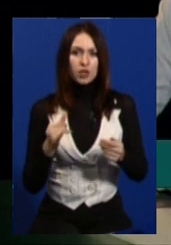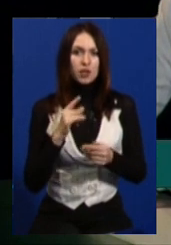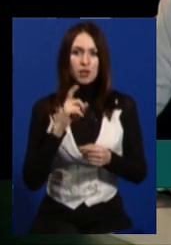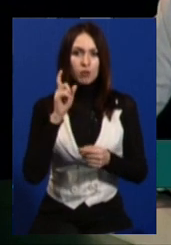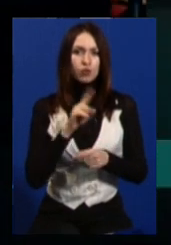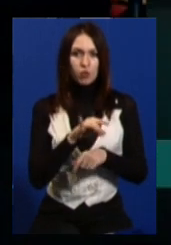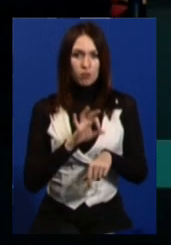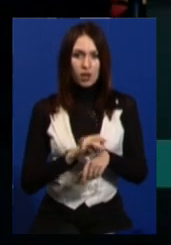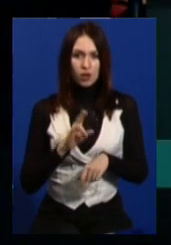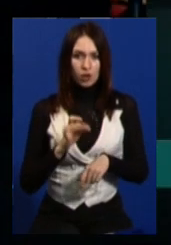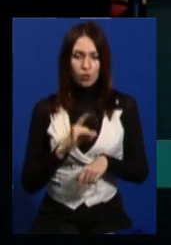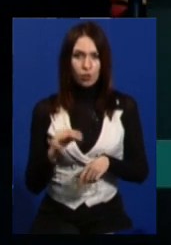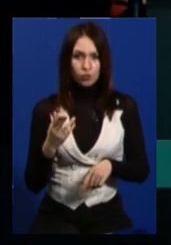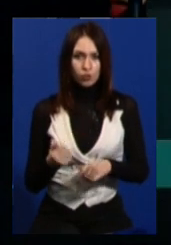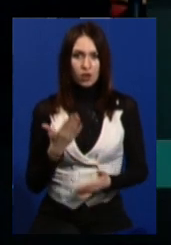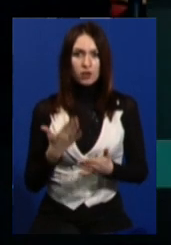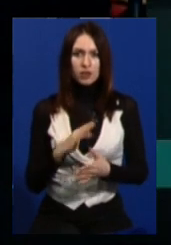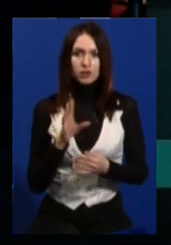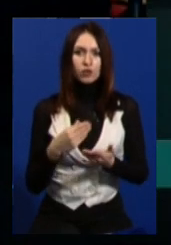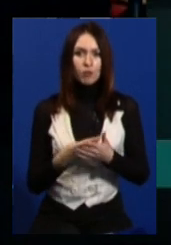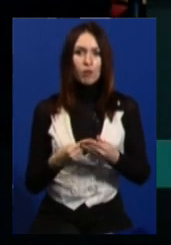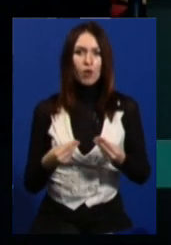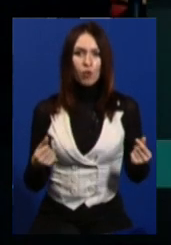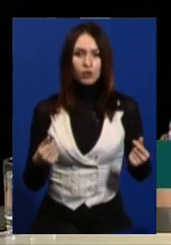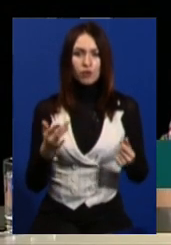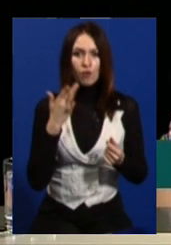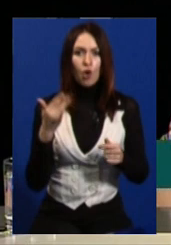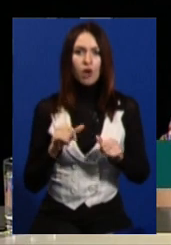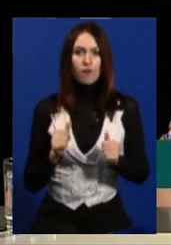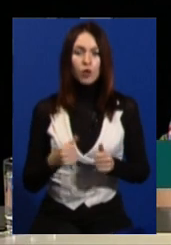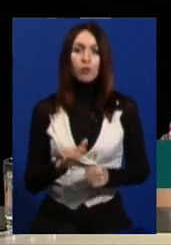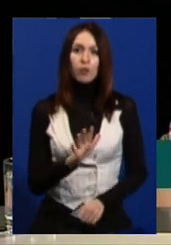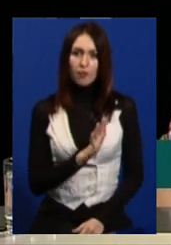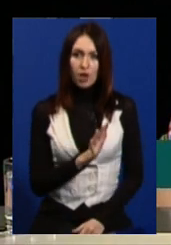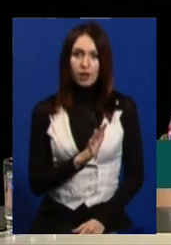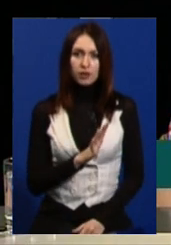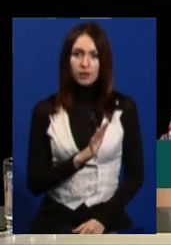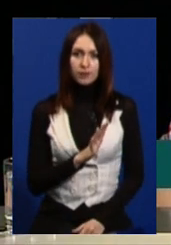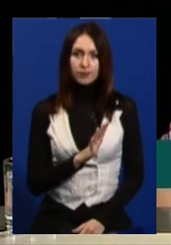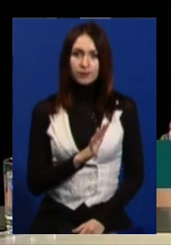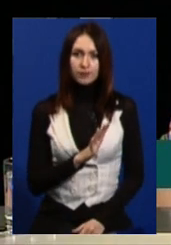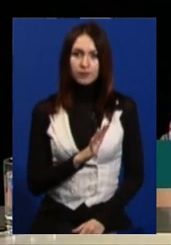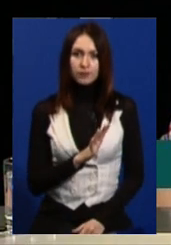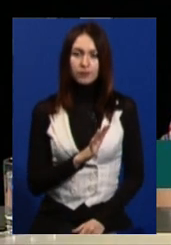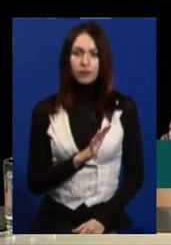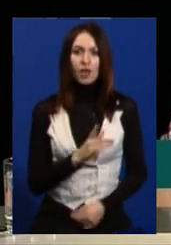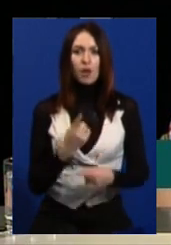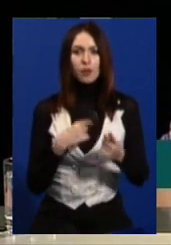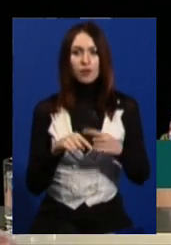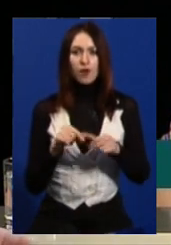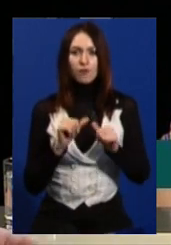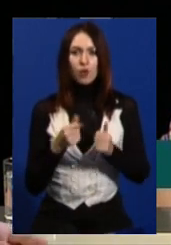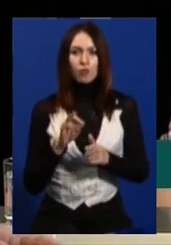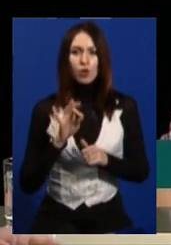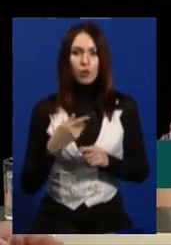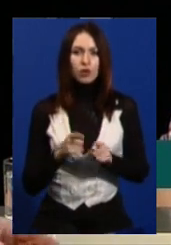вони ним хворіли, якщо все, дай Бог, проходить в легкій формі. Бувають абортивні, мітігіровані форми корі, це